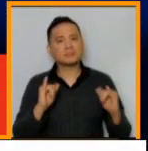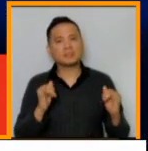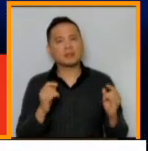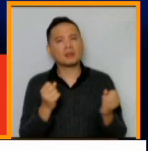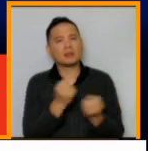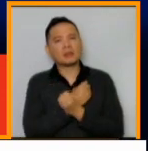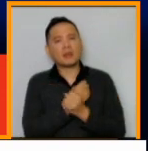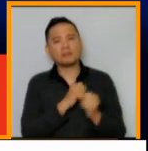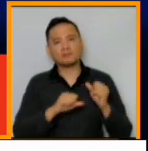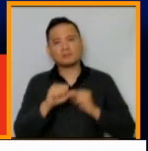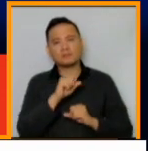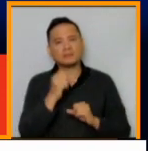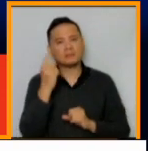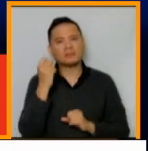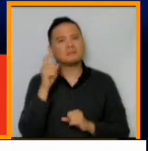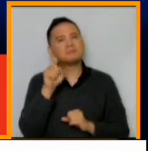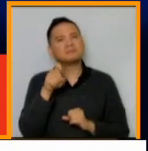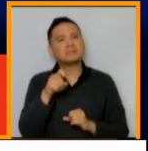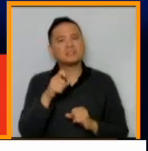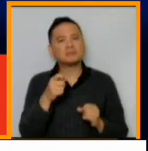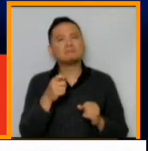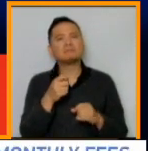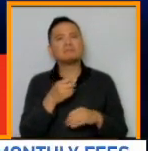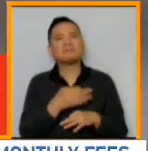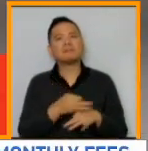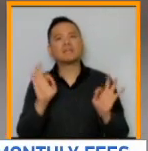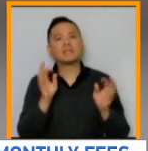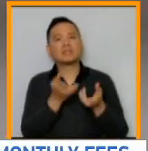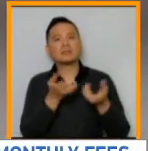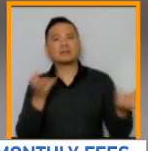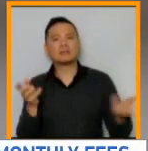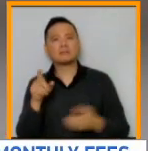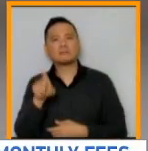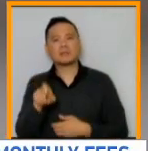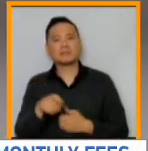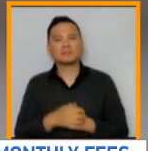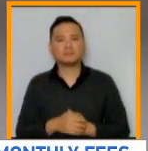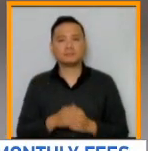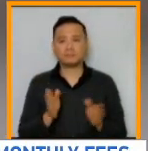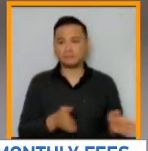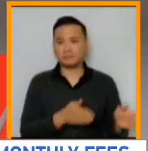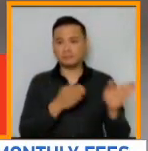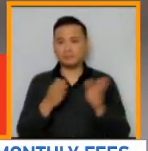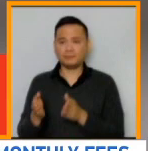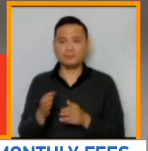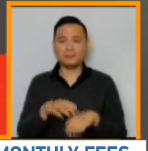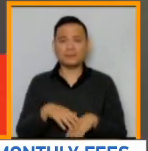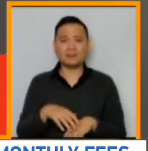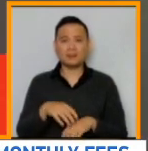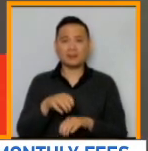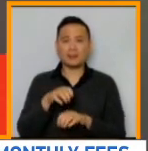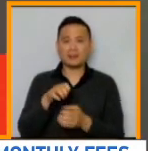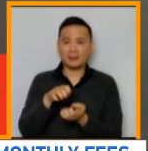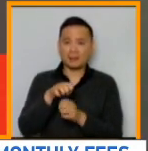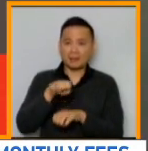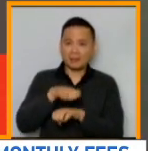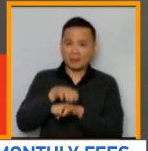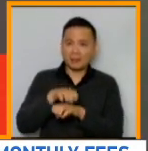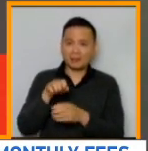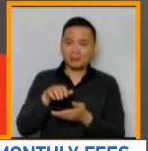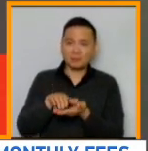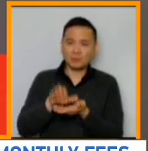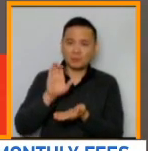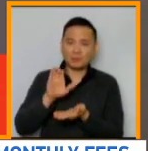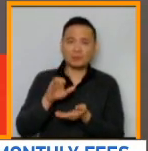nilang palayain ang isa't isa. From breakup naman, ito naman ang road to forever ng Hollywood actress na si Megan Fox